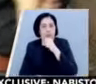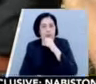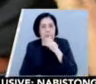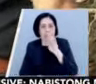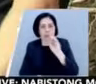Oras